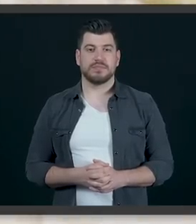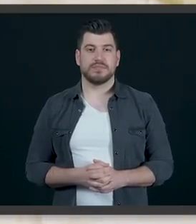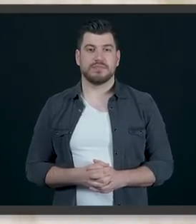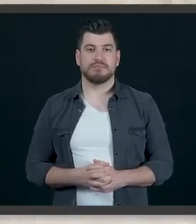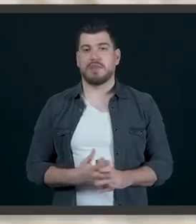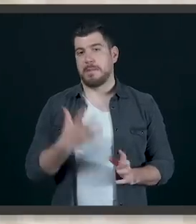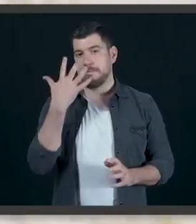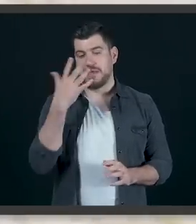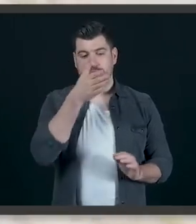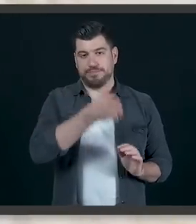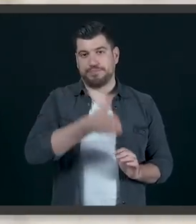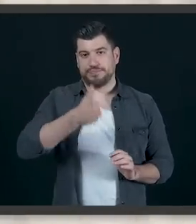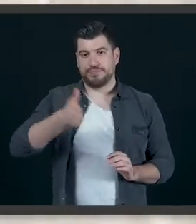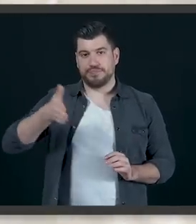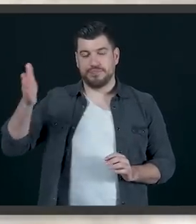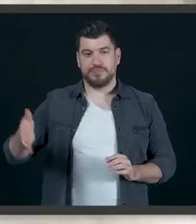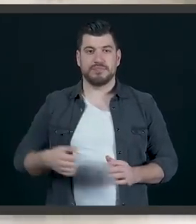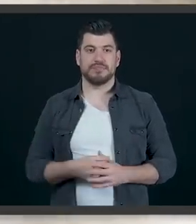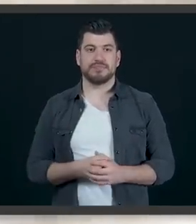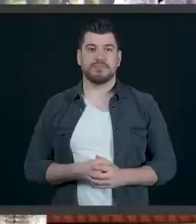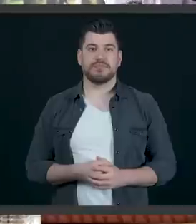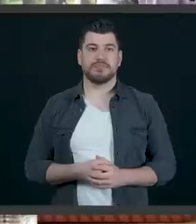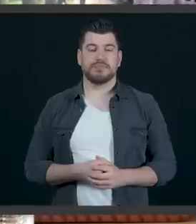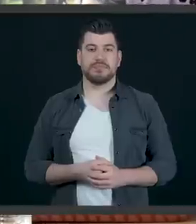Στα πέντε. Ένα. Δύο.